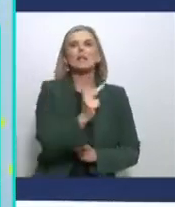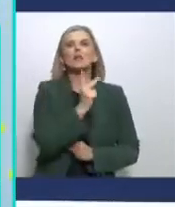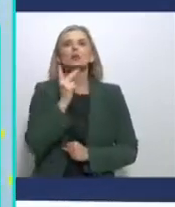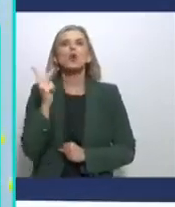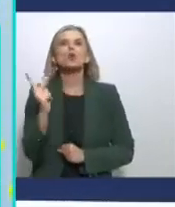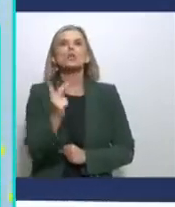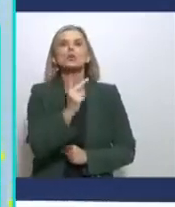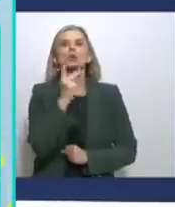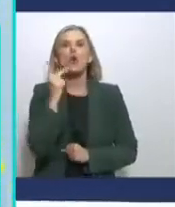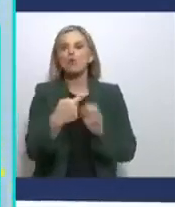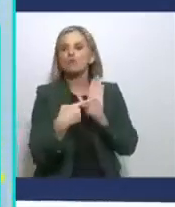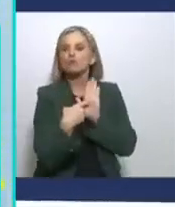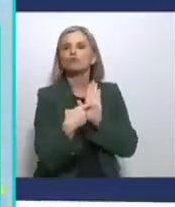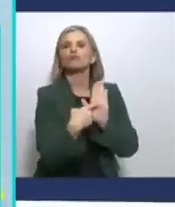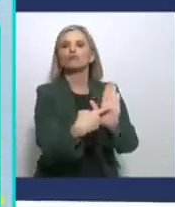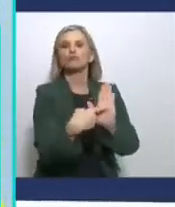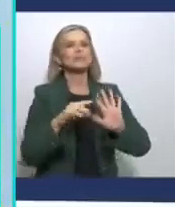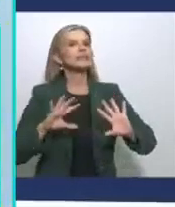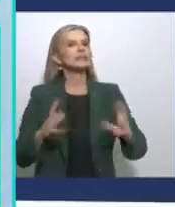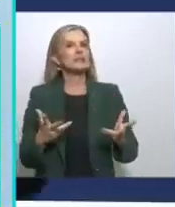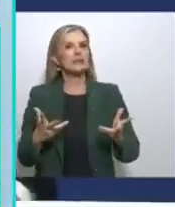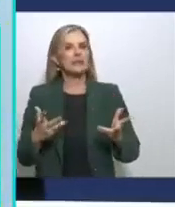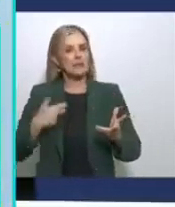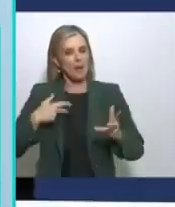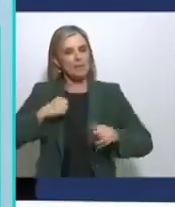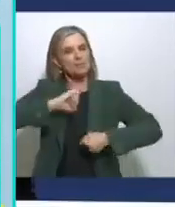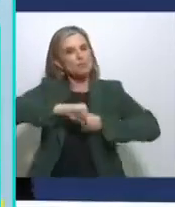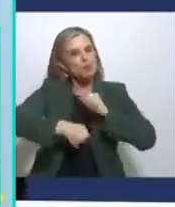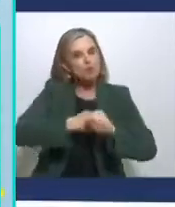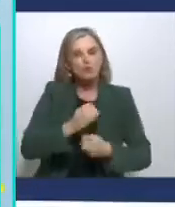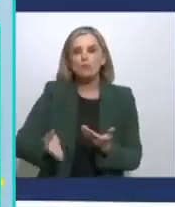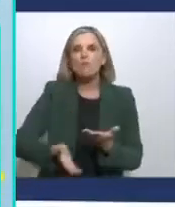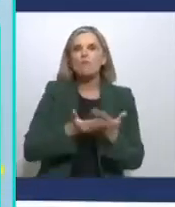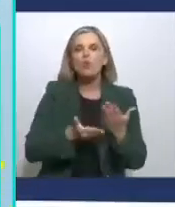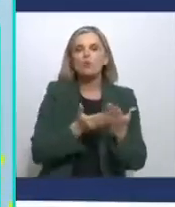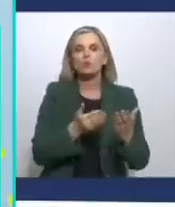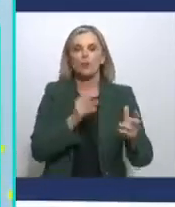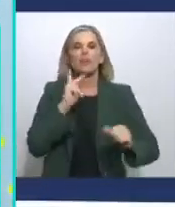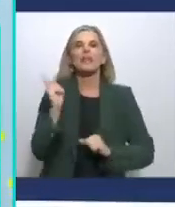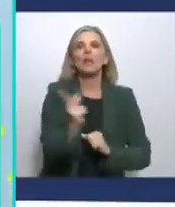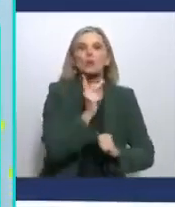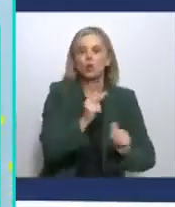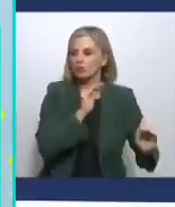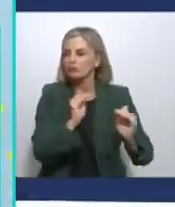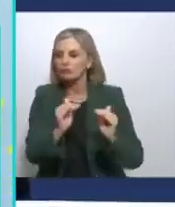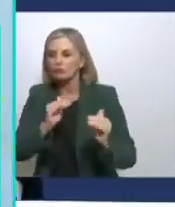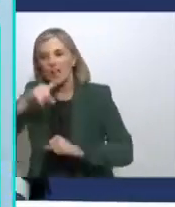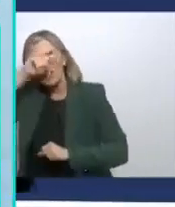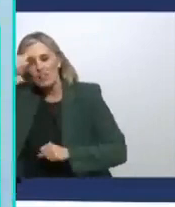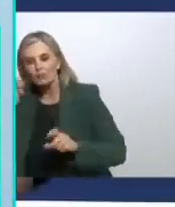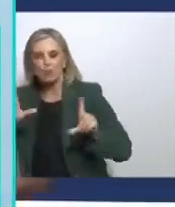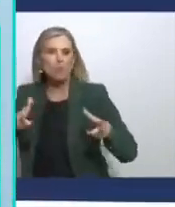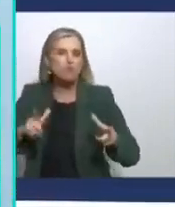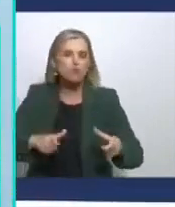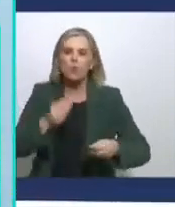εγώ θαυμάζω και ευχαριστώ το καύσιμό μου που είναι ο Ηλίας Κασιδιάρης. Πώς θα μπορούσαμε να τον απομακρύνουμε από τη Βουλή, τον κύριο Στίγκα? Δεν